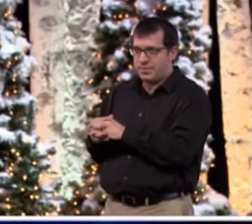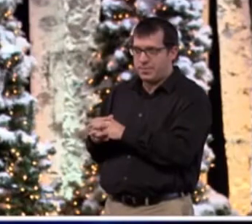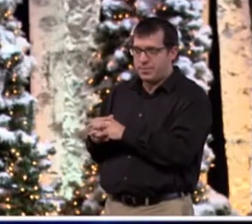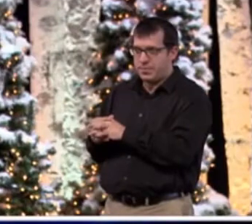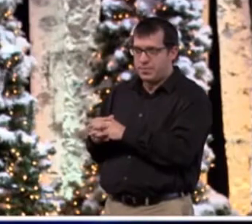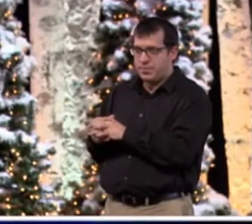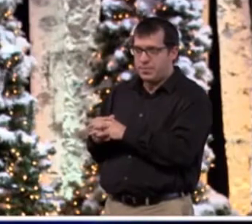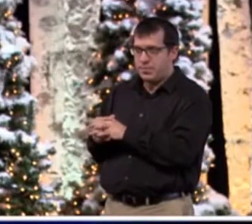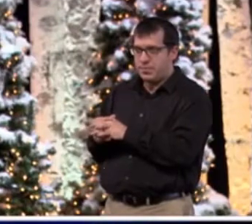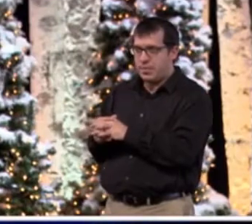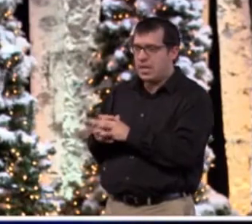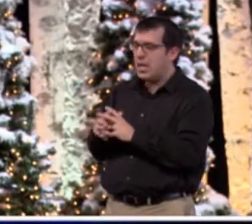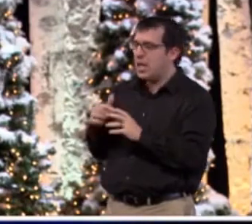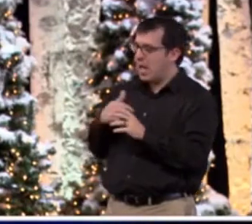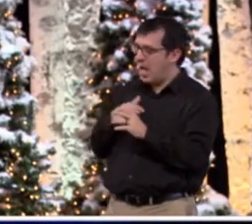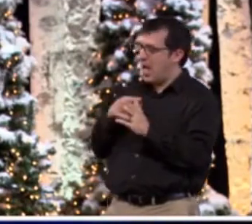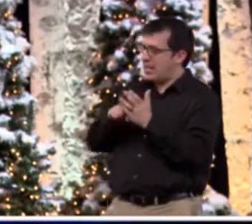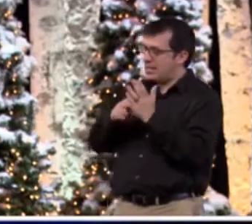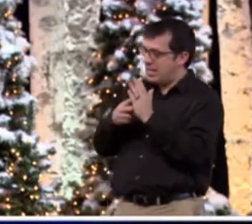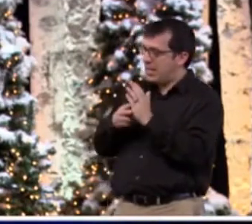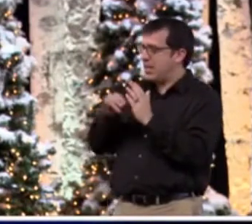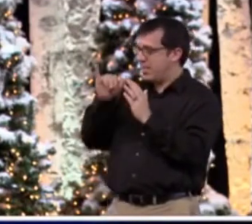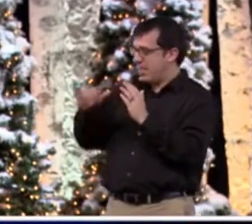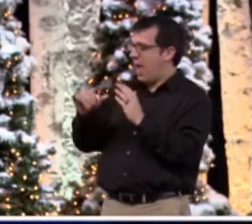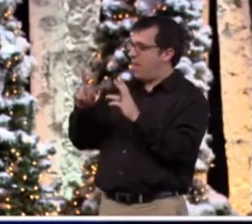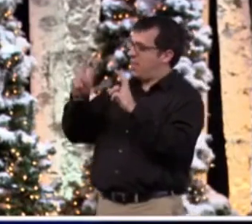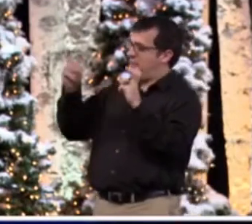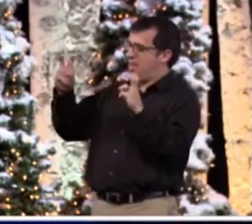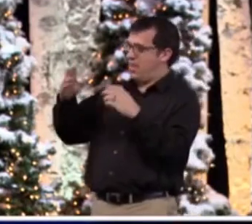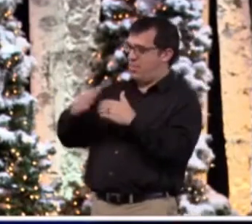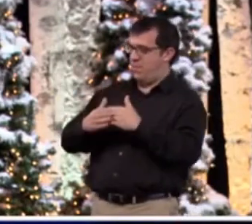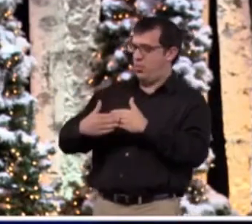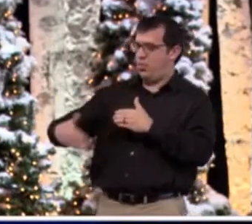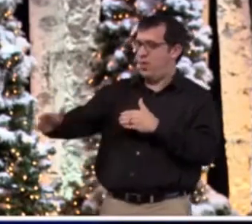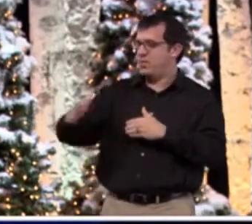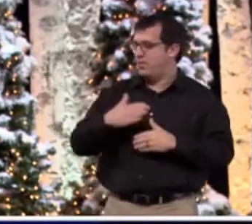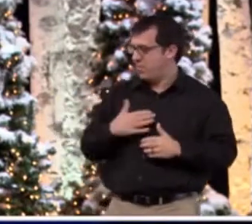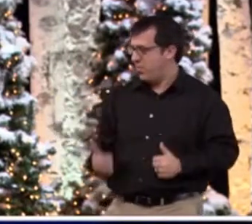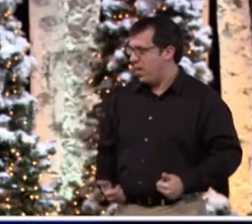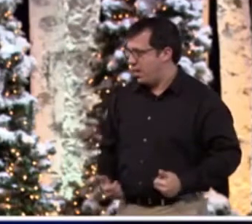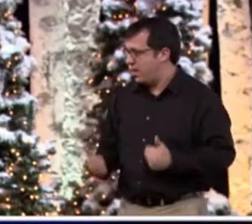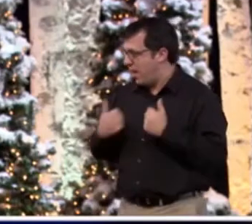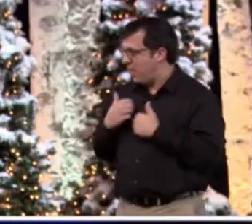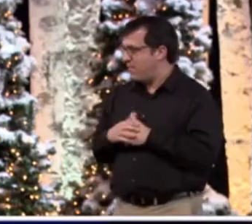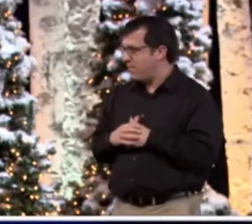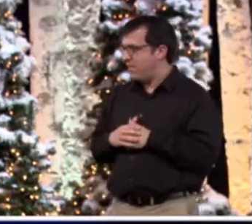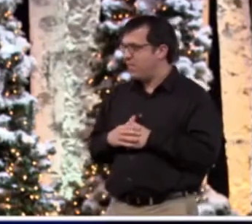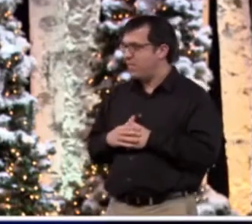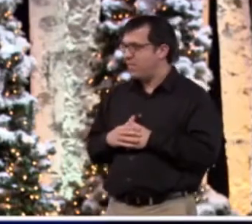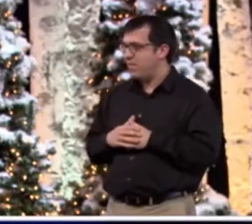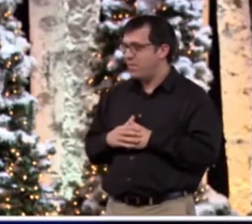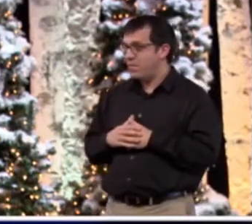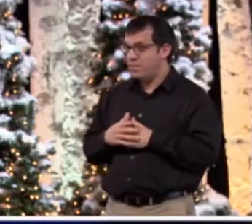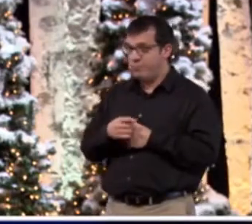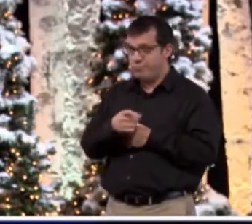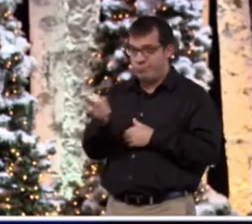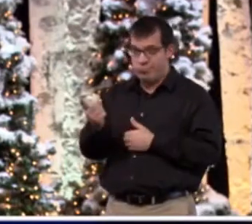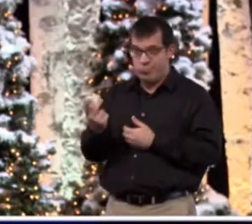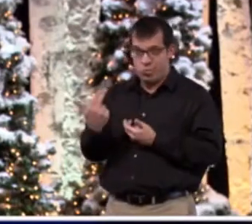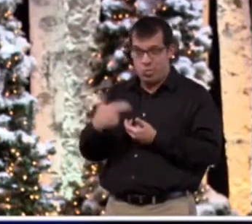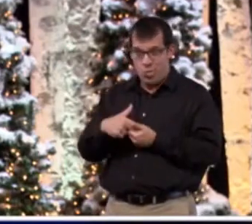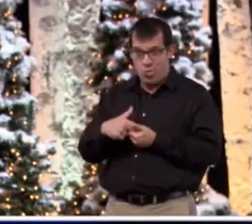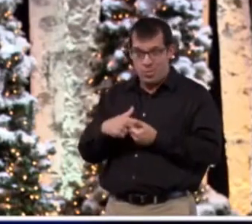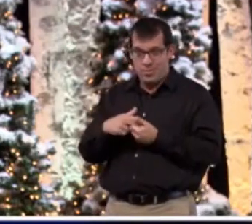मैले उहाँको त्यो बाणीलाई मेरो पुरा जीवनभरि एक मुख्य सन्देश बनाउने निर्णय गरे। यो कुरालाई तपाईँको जीवनको पनि मुख्य